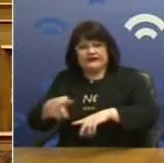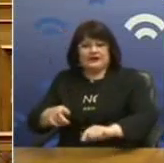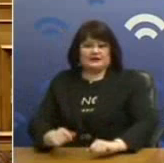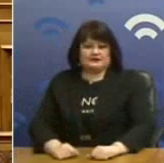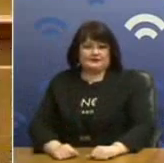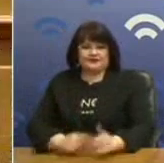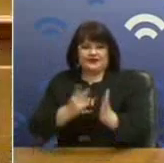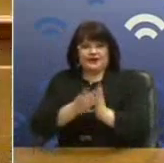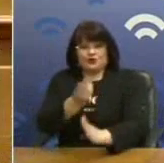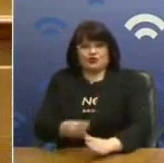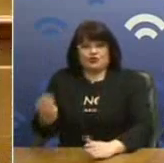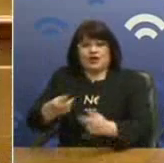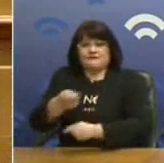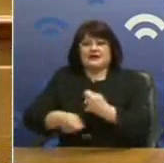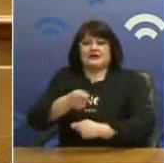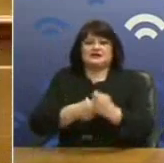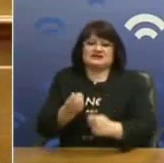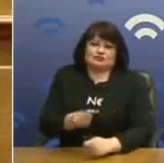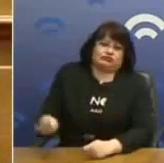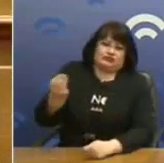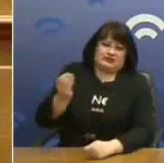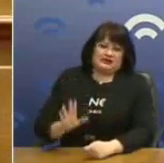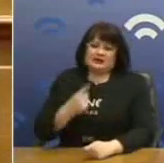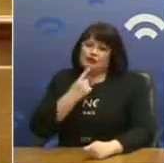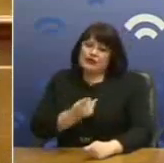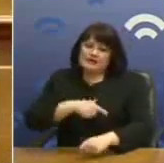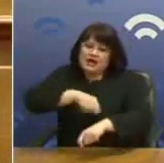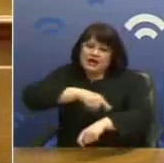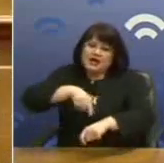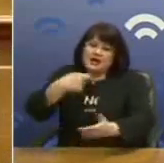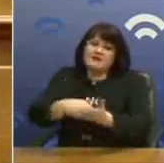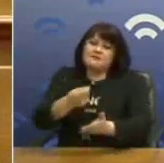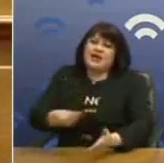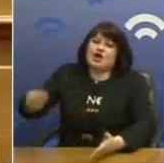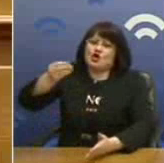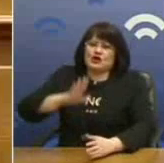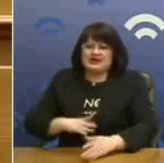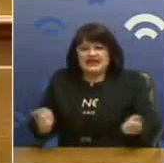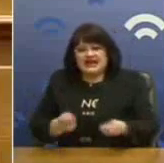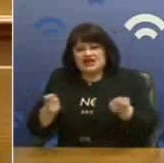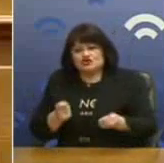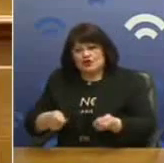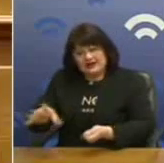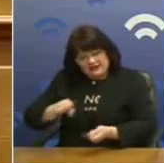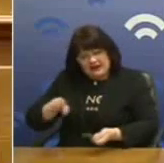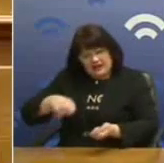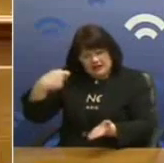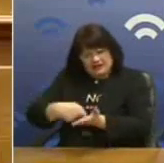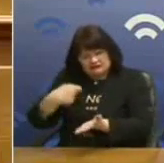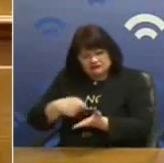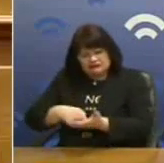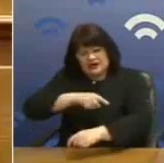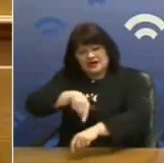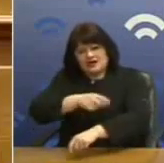Υπερδιπλασιάστηκαν οι επιχειρήσεις που δήλωσαν υπερορίες και υπερδιπλασιάστηκαν και οι εργαζόμενοι που πήραν υπερορίες και κάποιοι είδαν τη ζωή